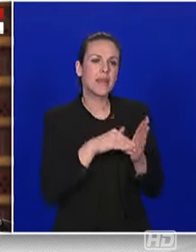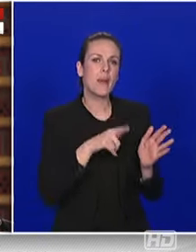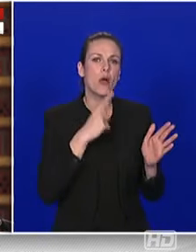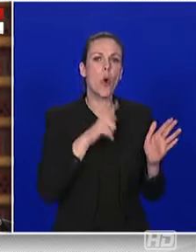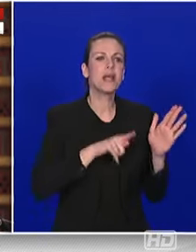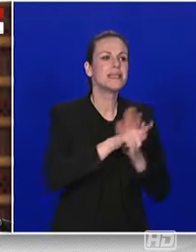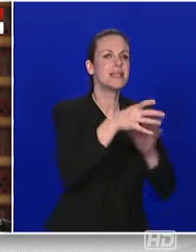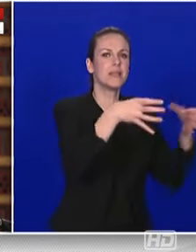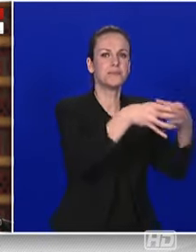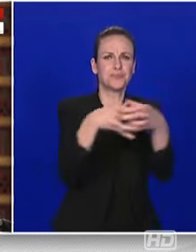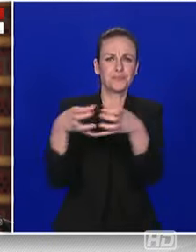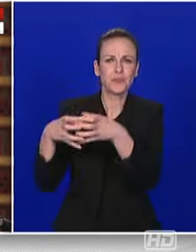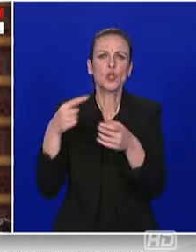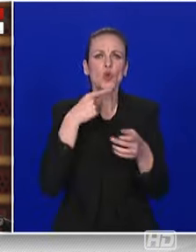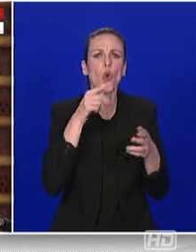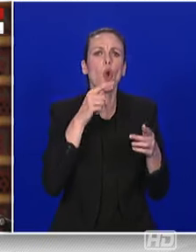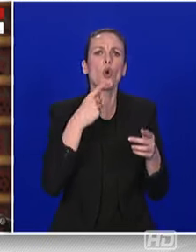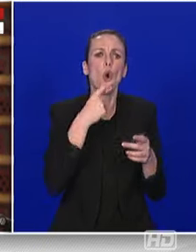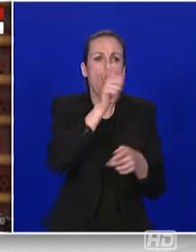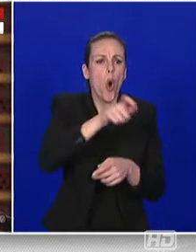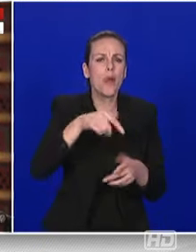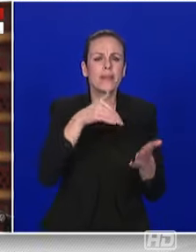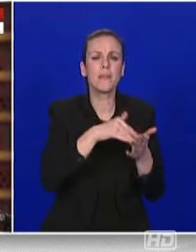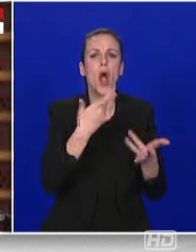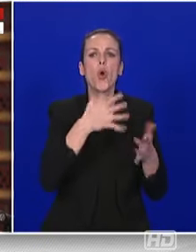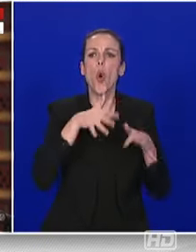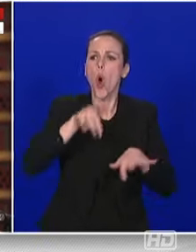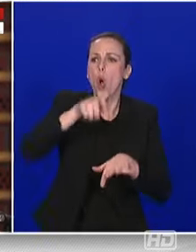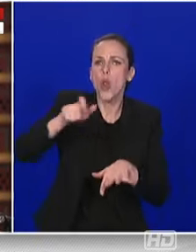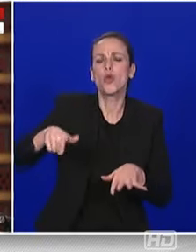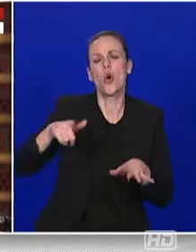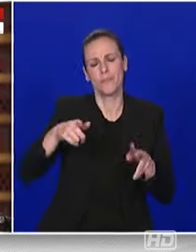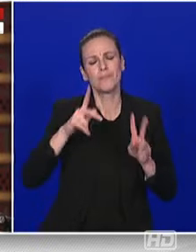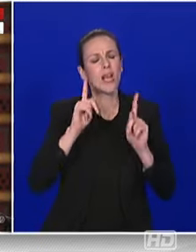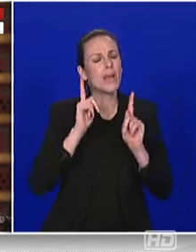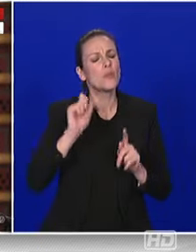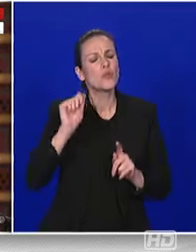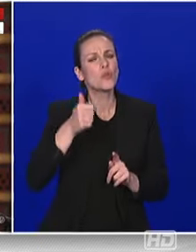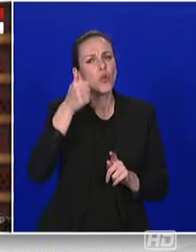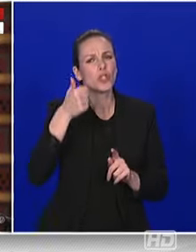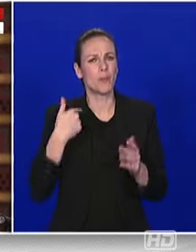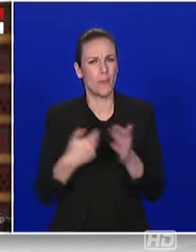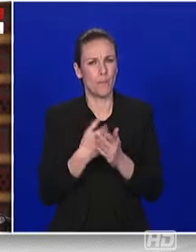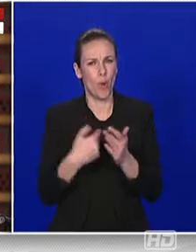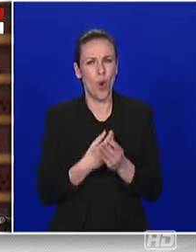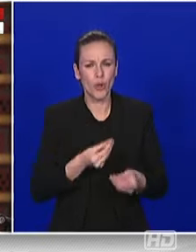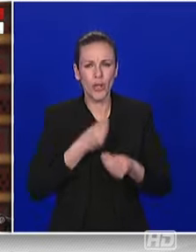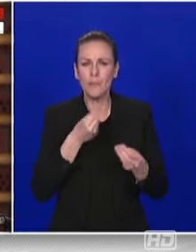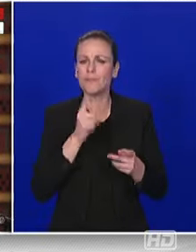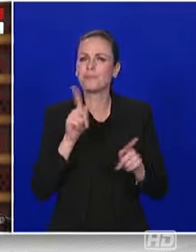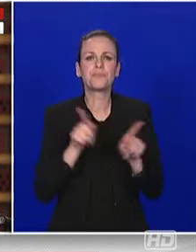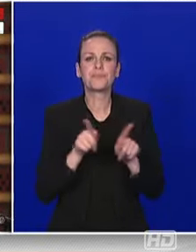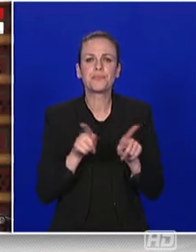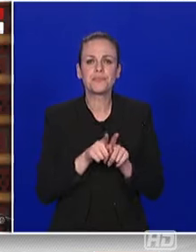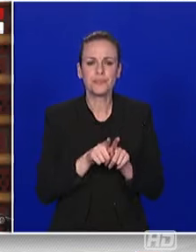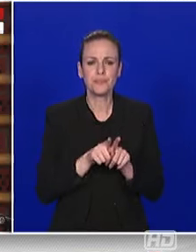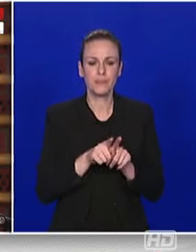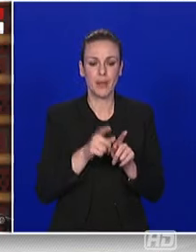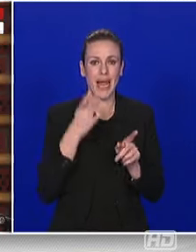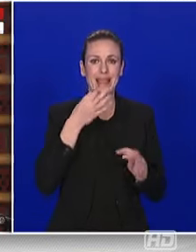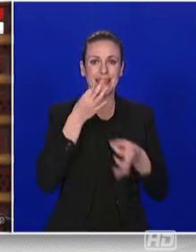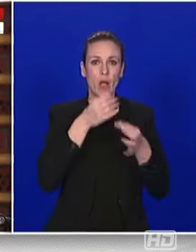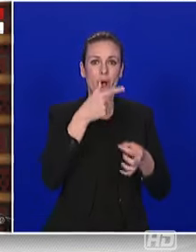skupine, koji opseg stanovništva i slično. Morate još jednom da ponovimo, nije isto koga testirate ovim